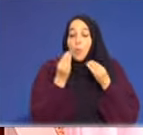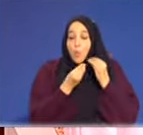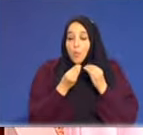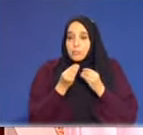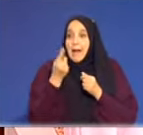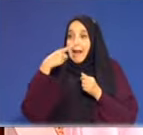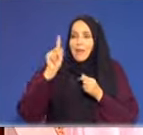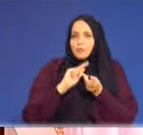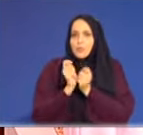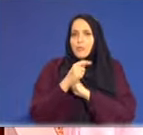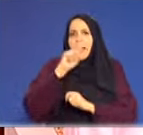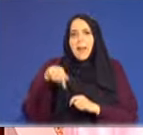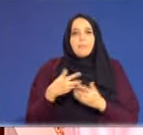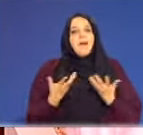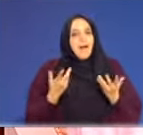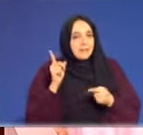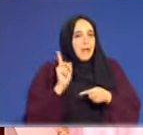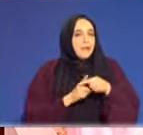حراما، إلى آخر الحديث.